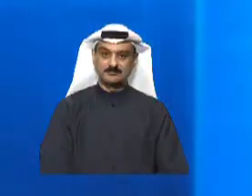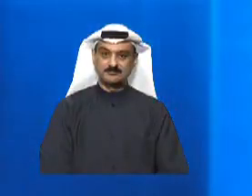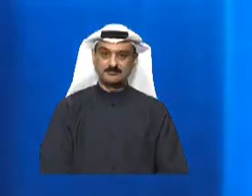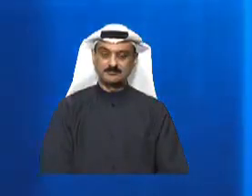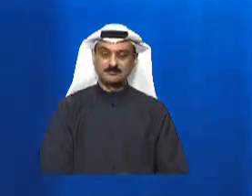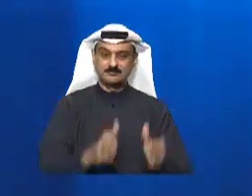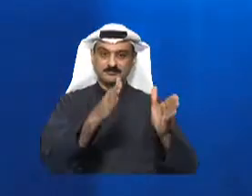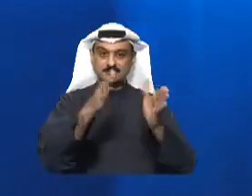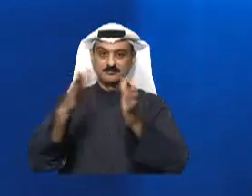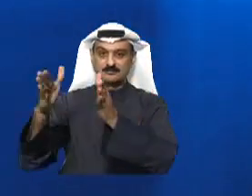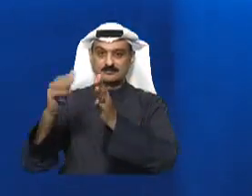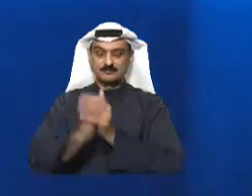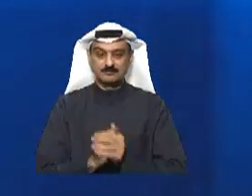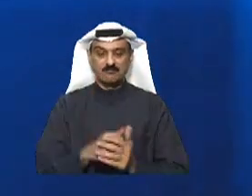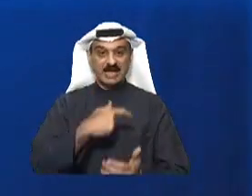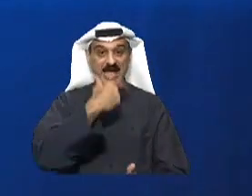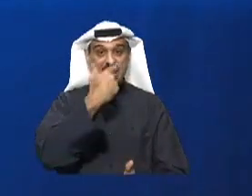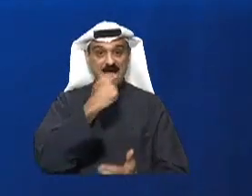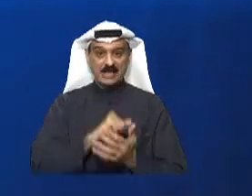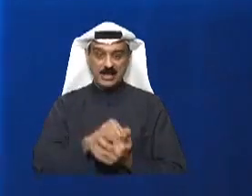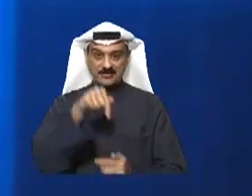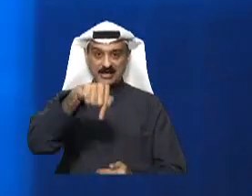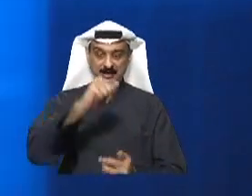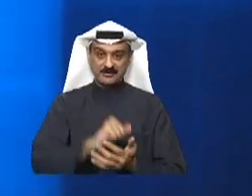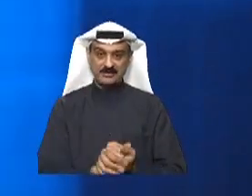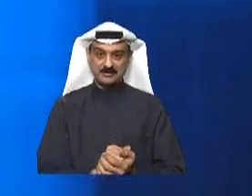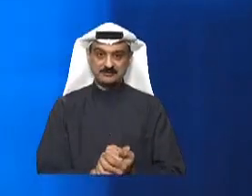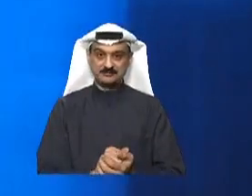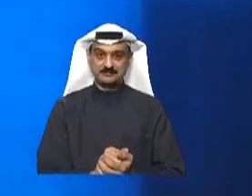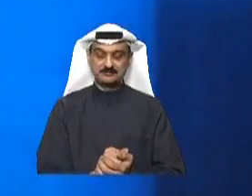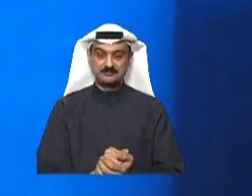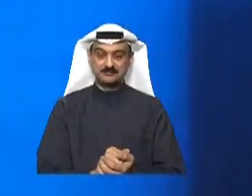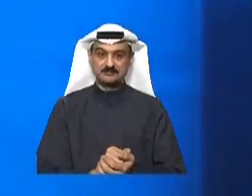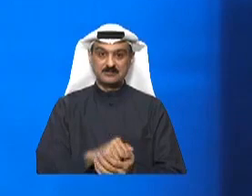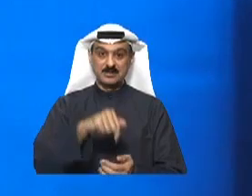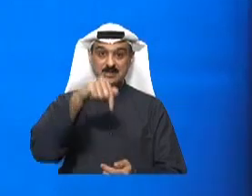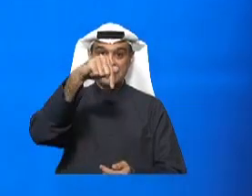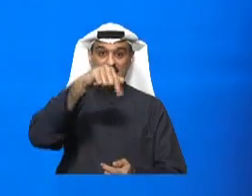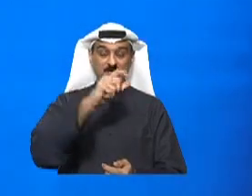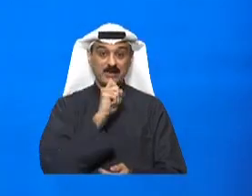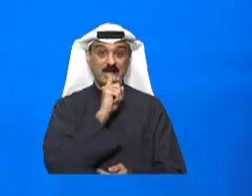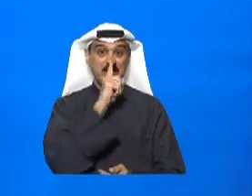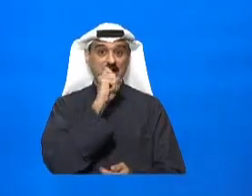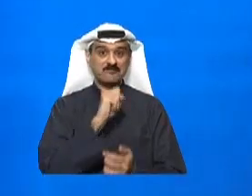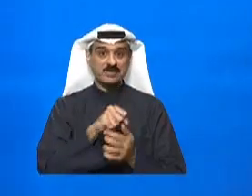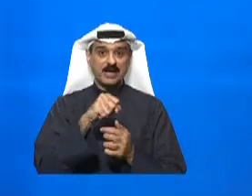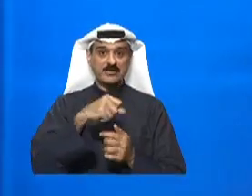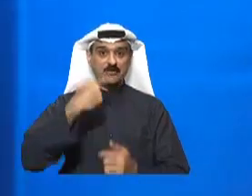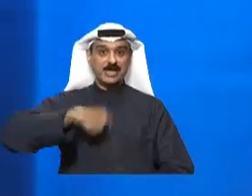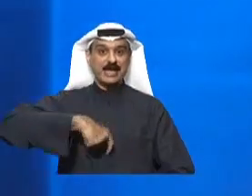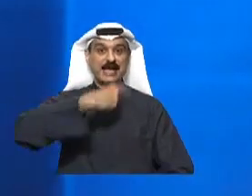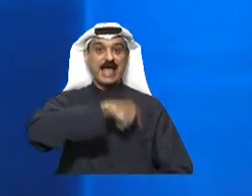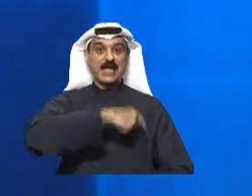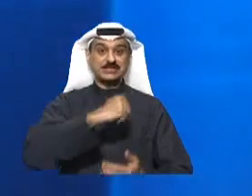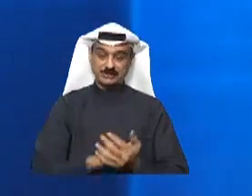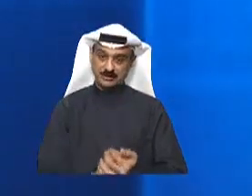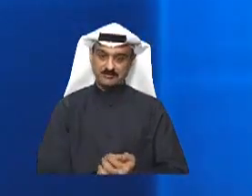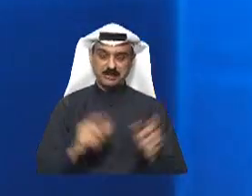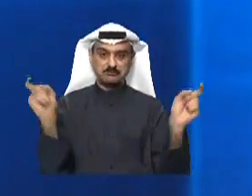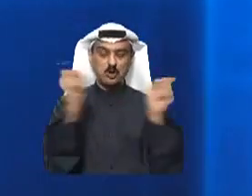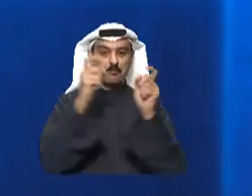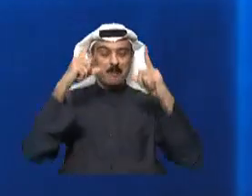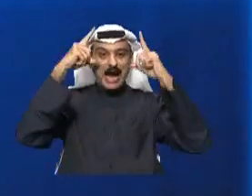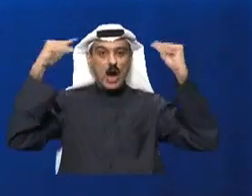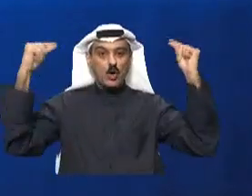يسعد، ما زلنا في الرياضة حيث تتجه الأنظار إلى استاد لوسيل الذي سيشهد مواجهة منتخب الأرجنتين أمام منتخب